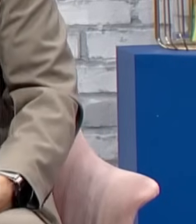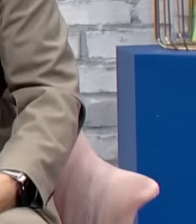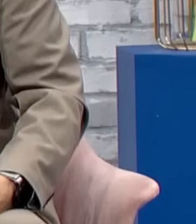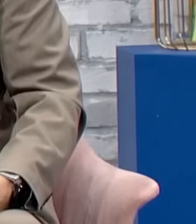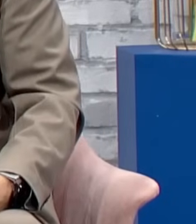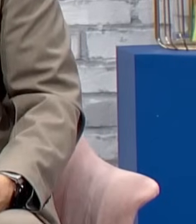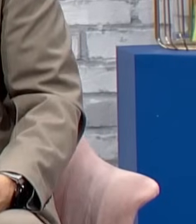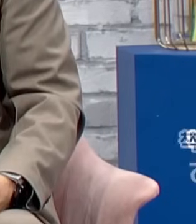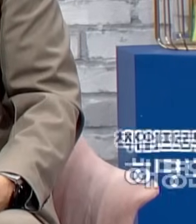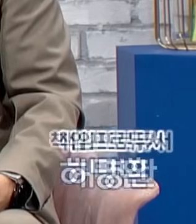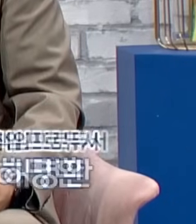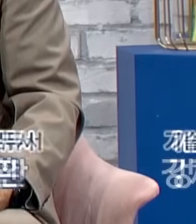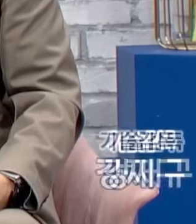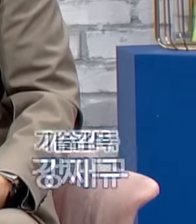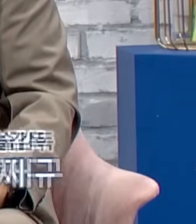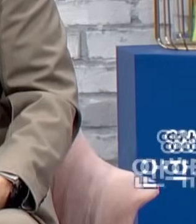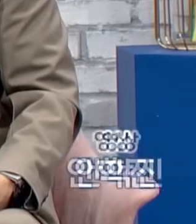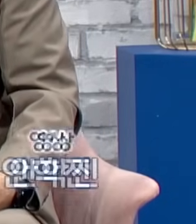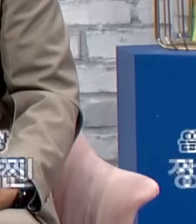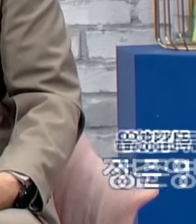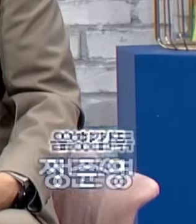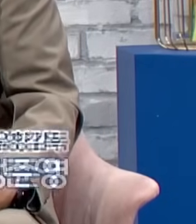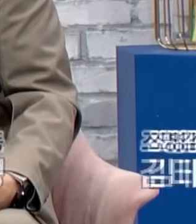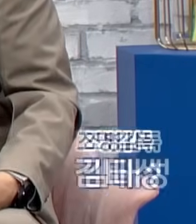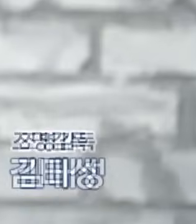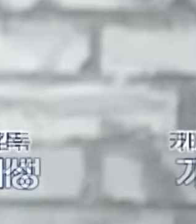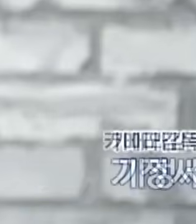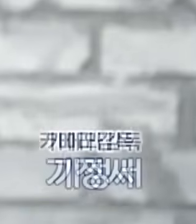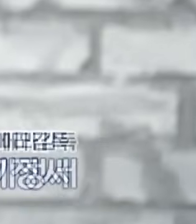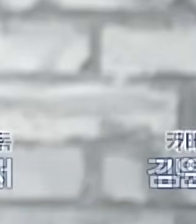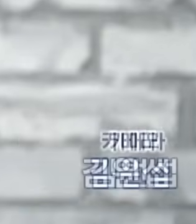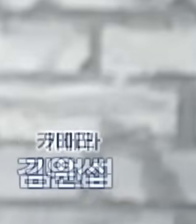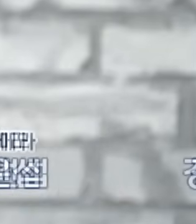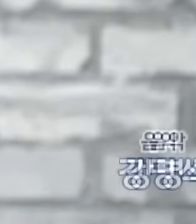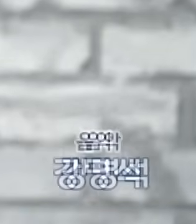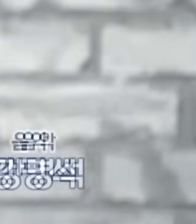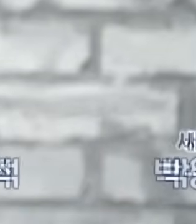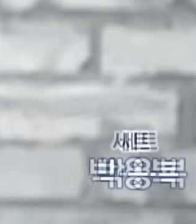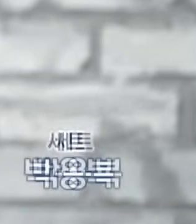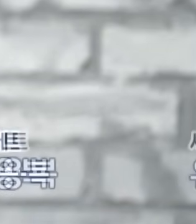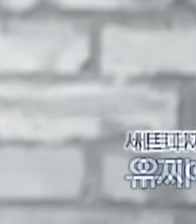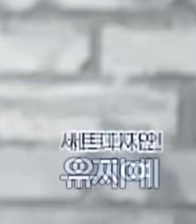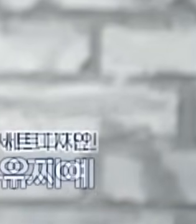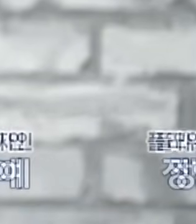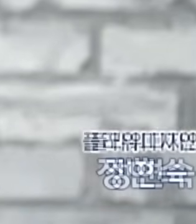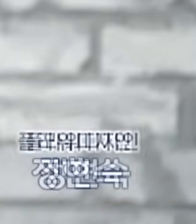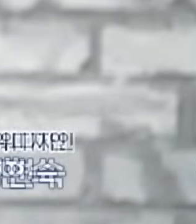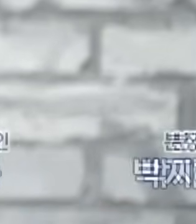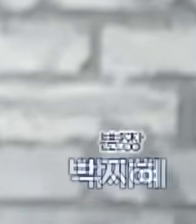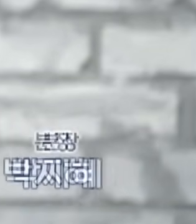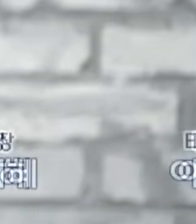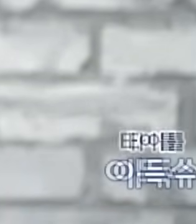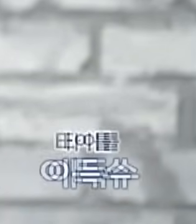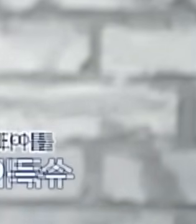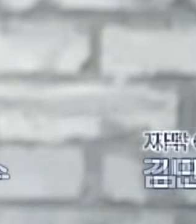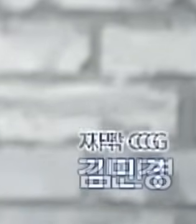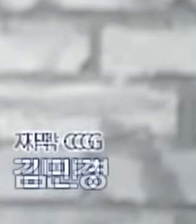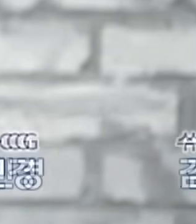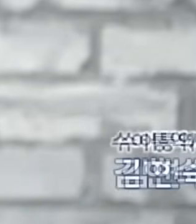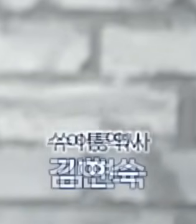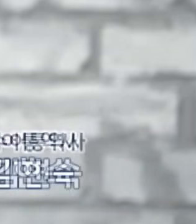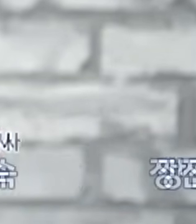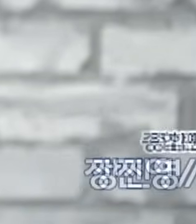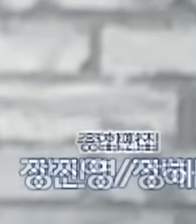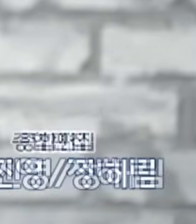정말 어 주의 자녀가 제대로 됐다는 거 이게 귀하죠 아 정말 하나님께서 참 신묘 막직 하셔서네